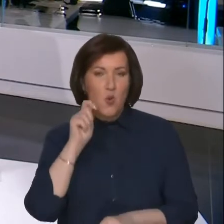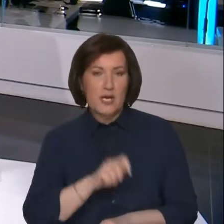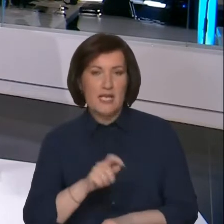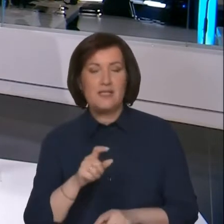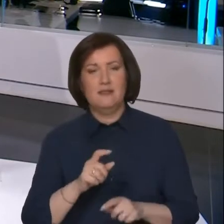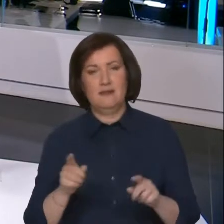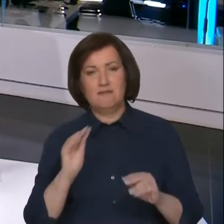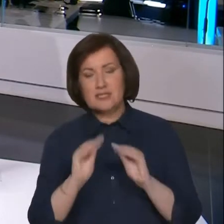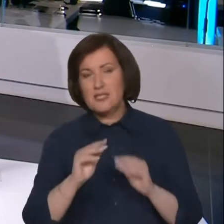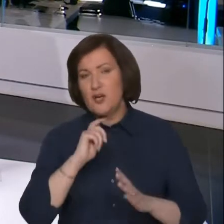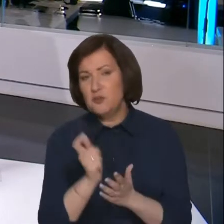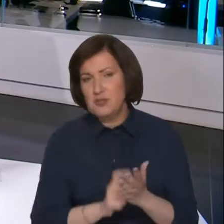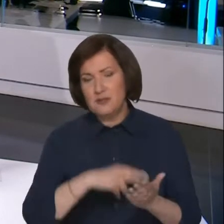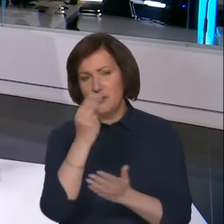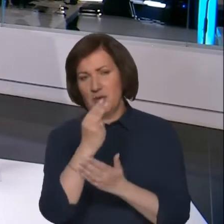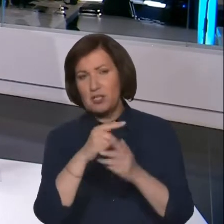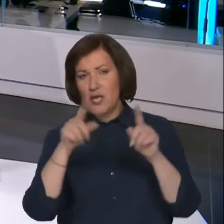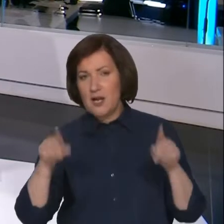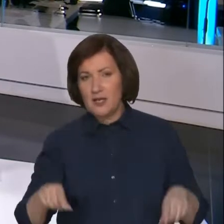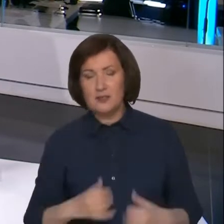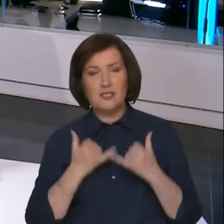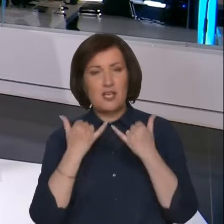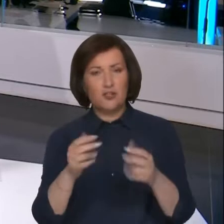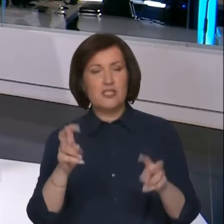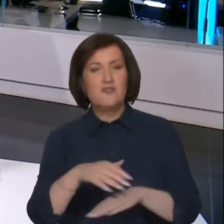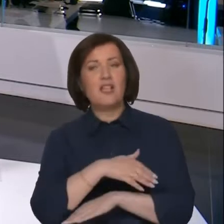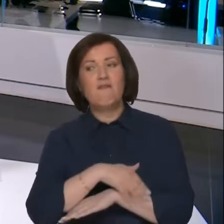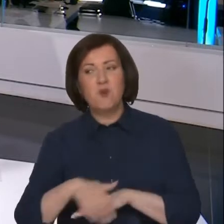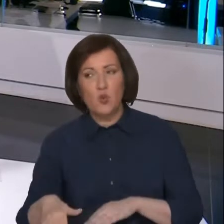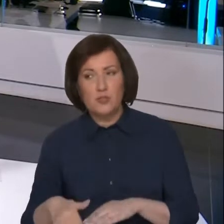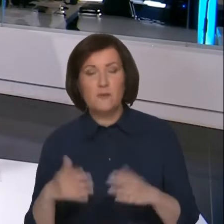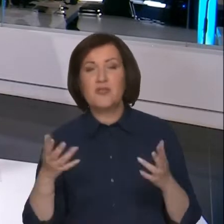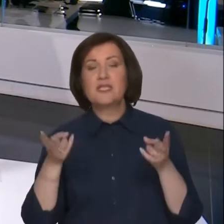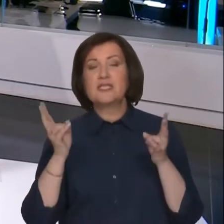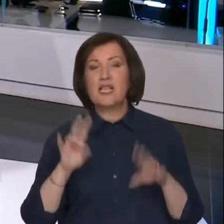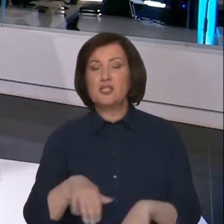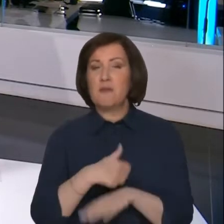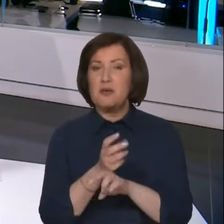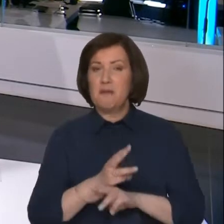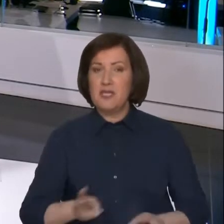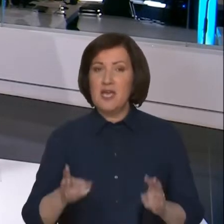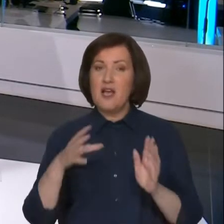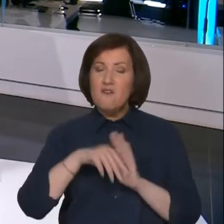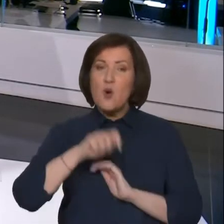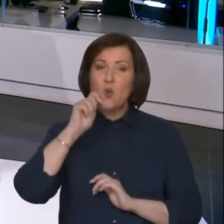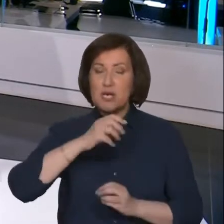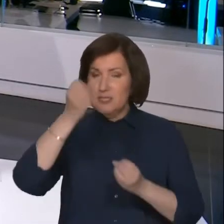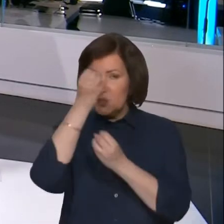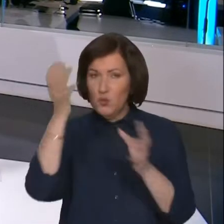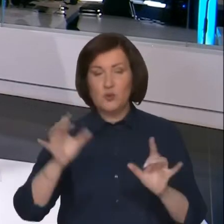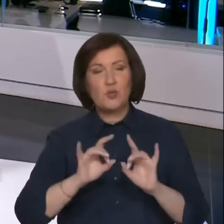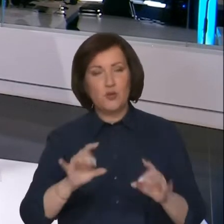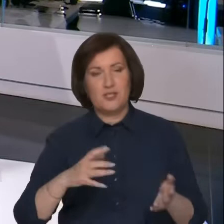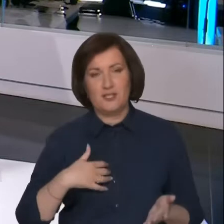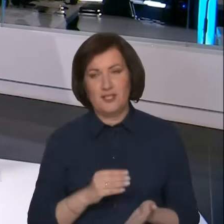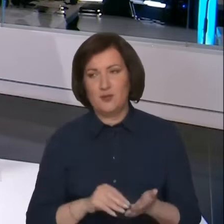пісні, зображають на картинах, на його честь назвали вулицю. Яким залишився прем'єр в українській культурі, розкаже Анастасія